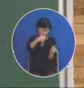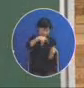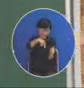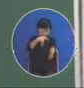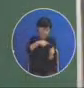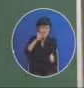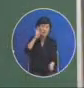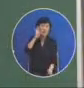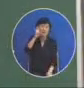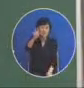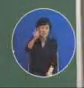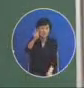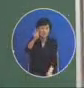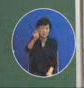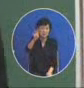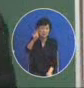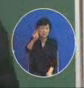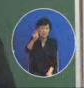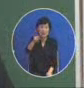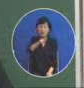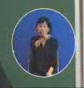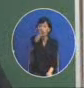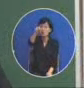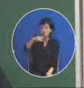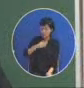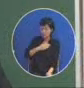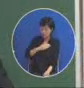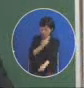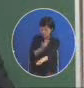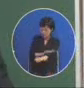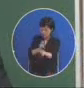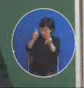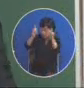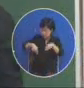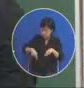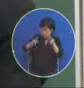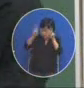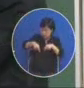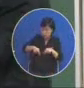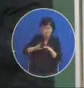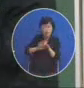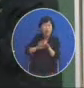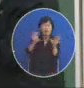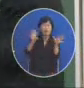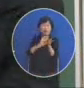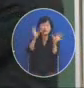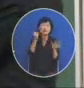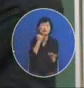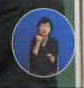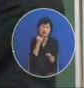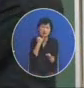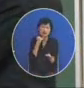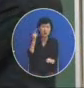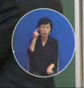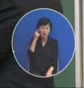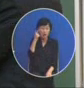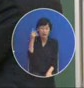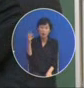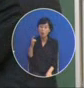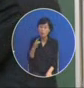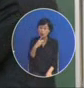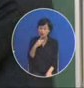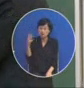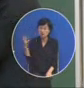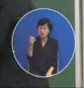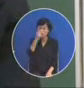the kingdom of God for 40 days. 여러분이 무능이 관계없어요. 4등 1장 8절에 오직 성령 임할 것이니까 권능을 받게 될 것이고